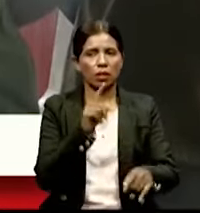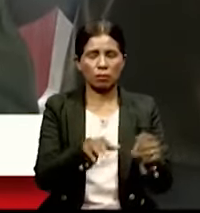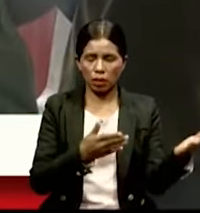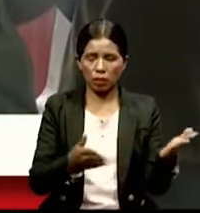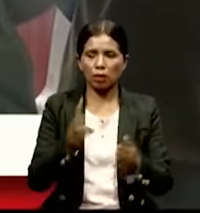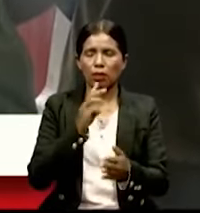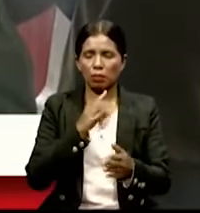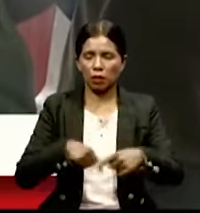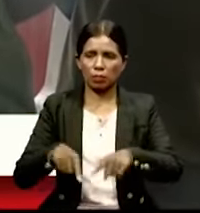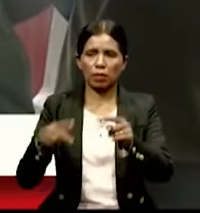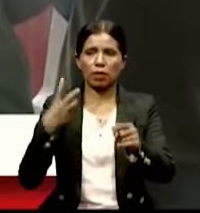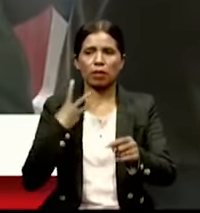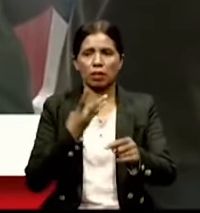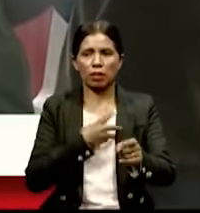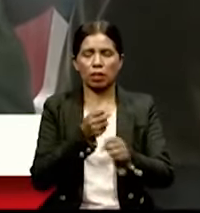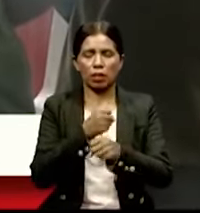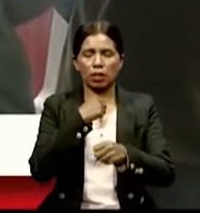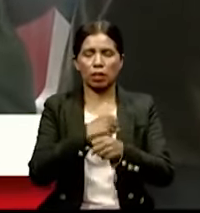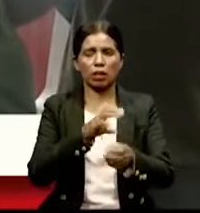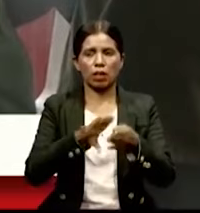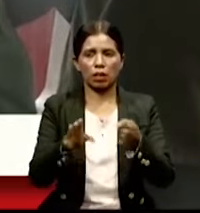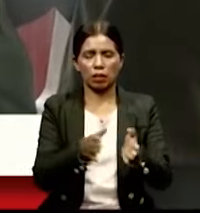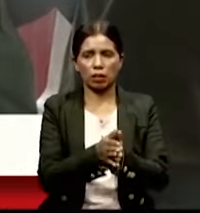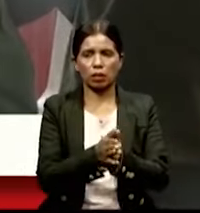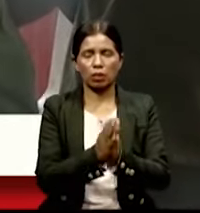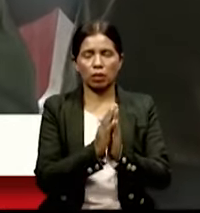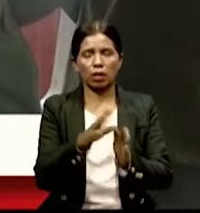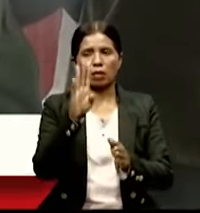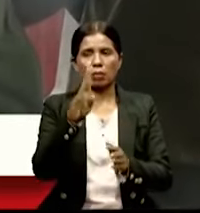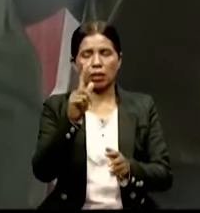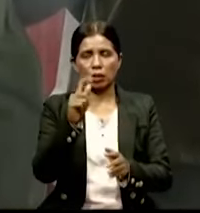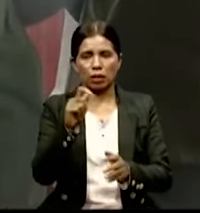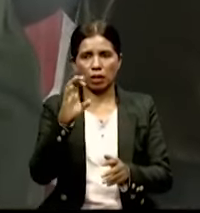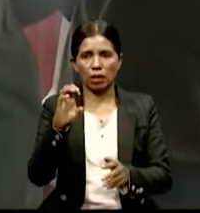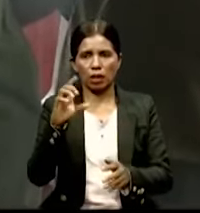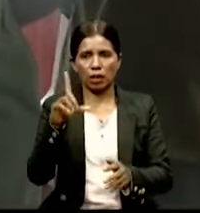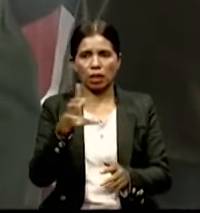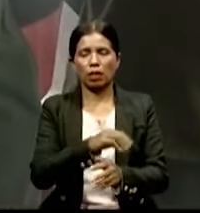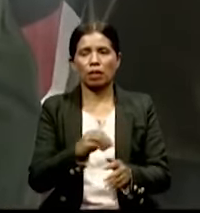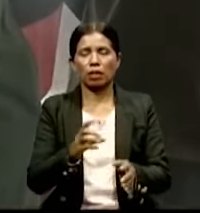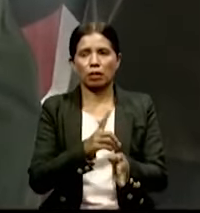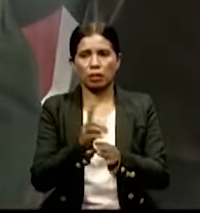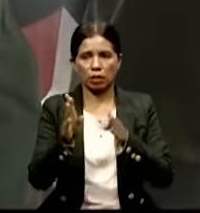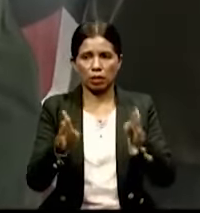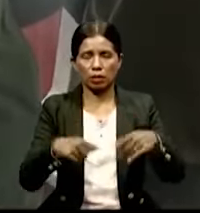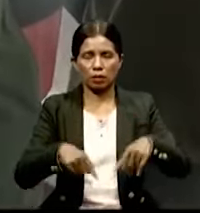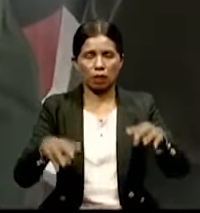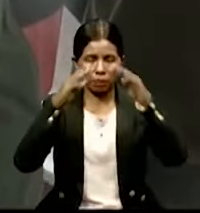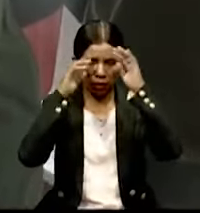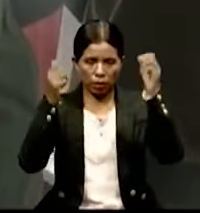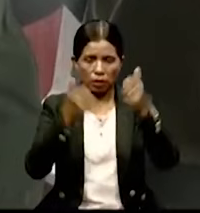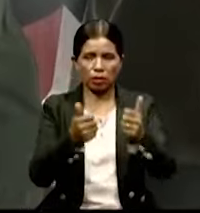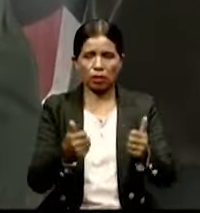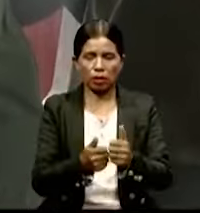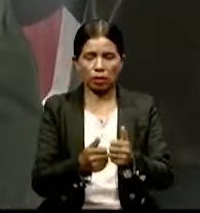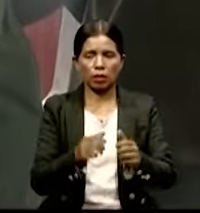besai. Antu ira nemak ita haurasi kalau pedido, ba hato ona musa relatana ba ita honi direktur, ba iha presidente terari, agora